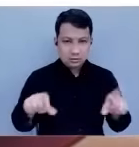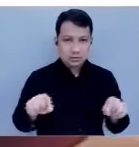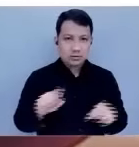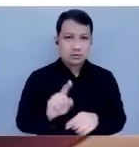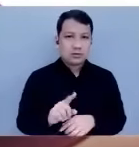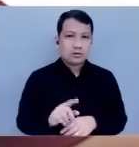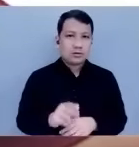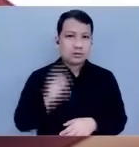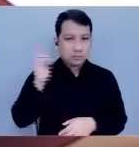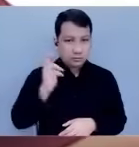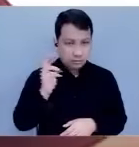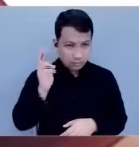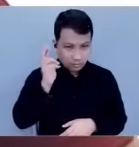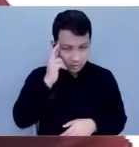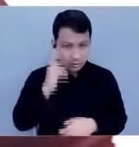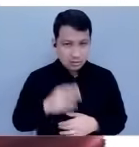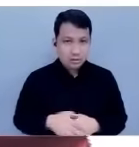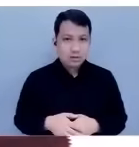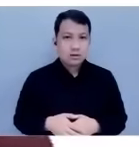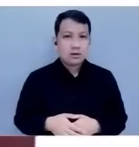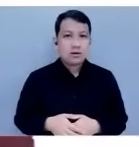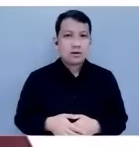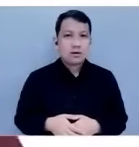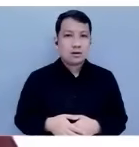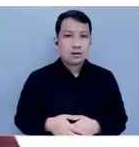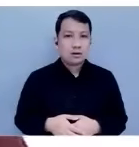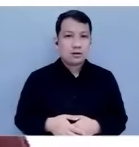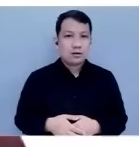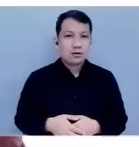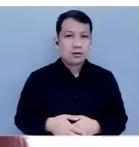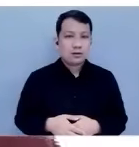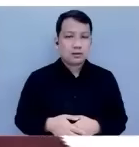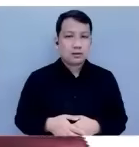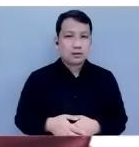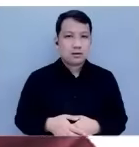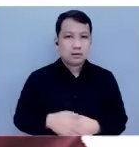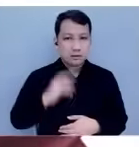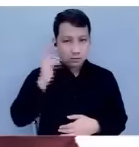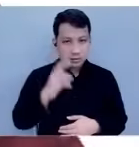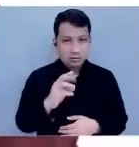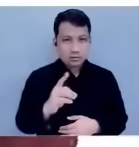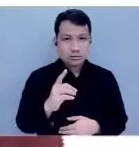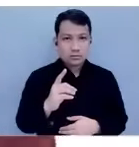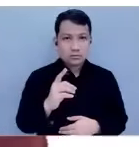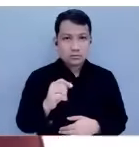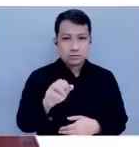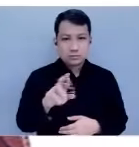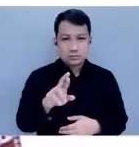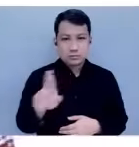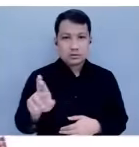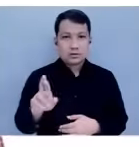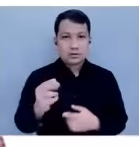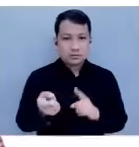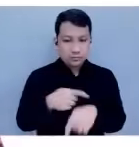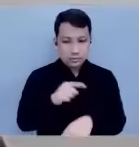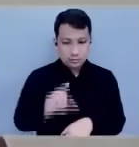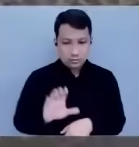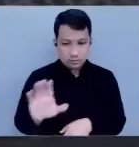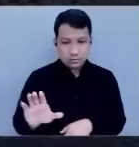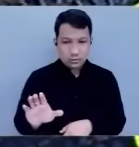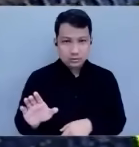rason? DOTR kami. DOTR nga itong policy na to na ini-implement namin tapos hindi kayo